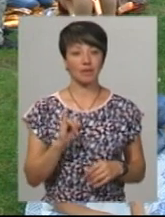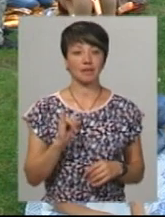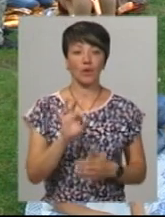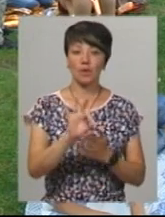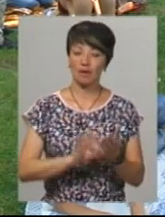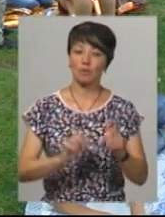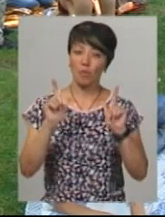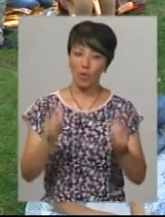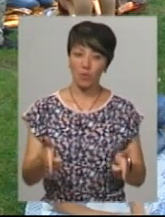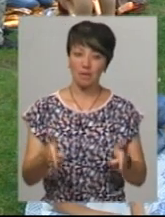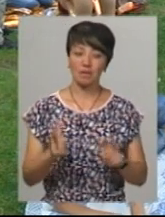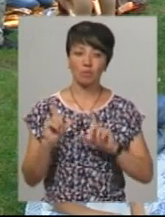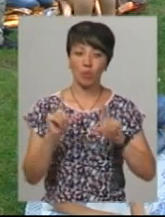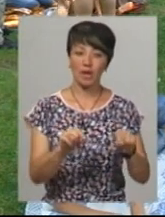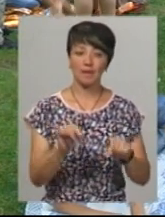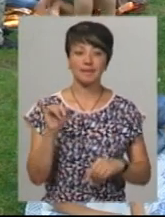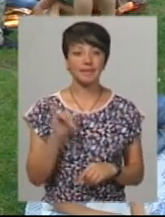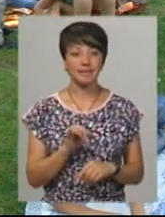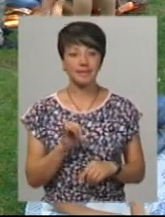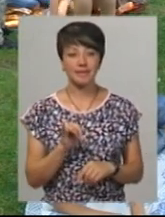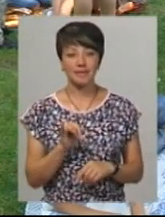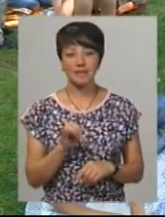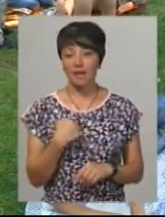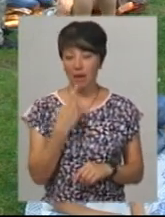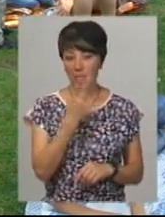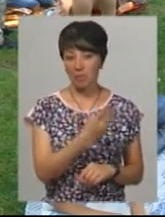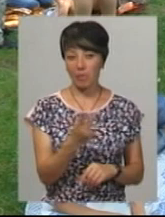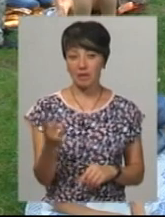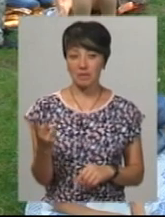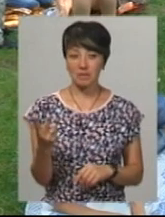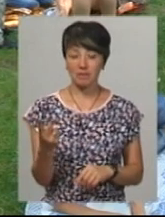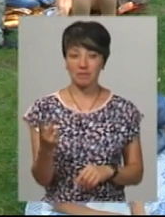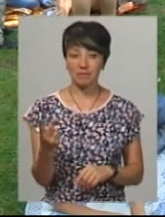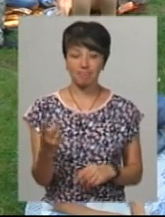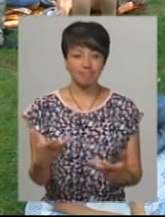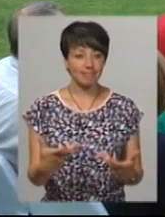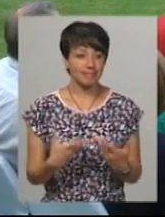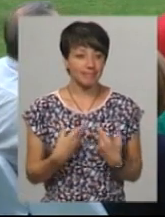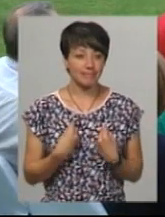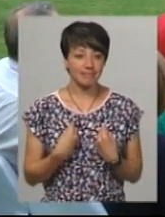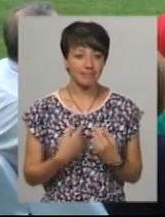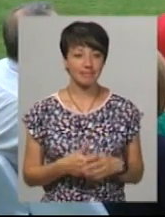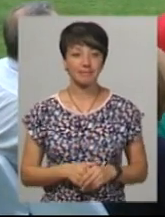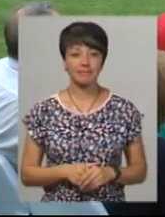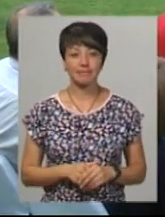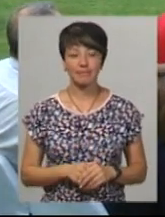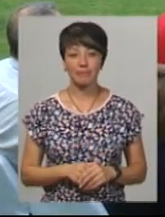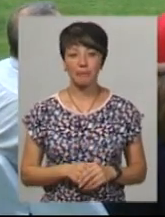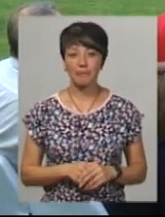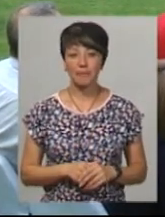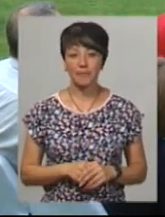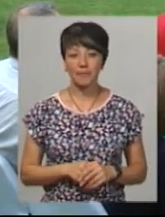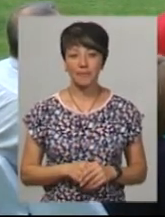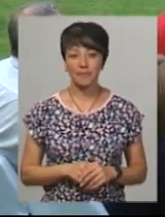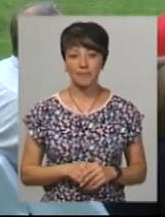одразу погодилася поїхати. І те, що я побачила, мене, звичайно, захопило. Михайло Жила, Олександр